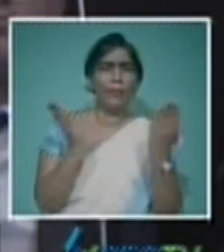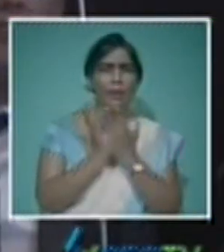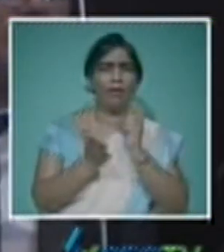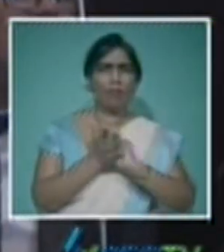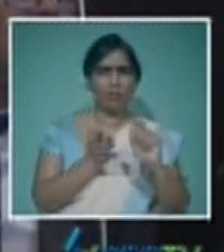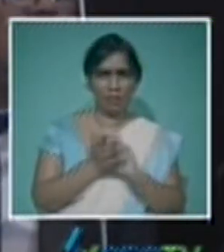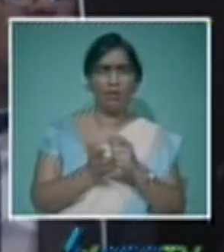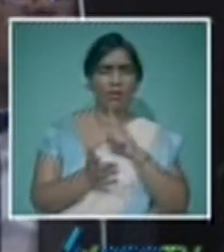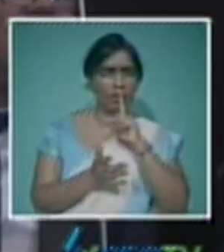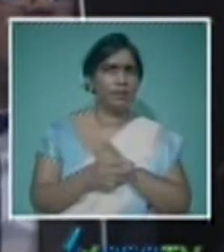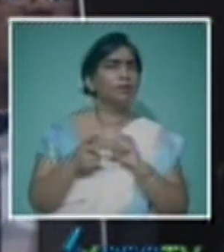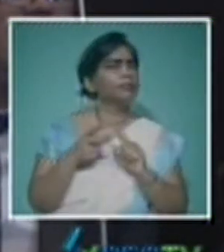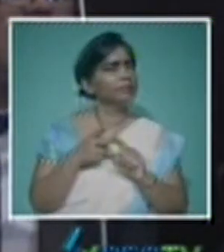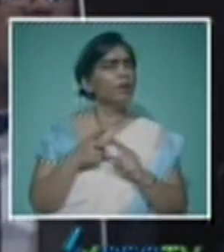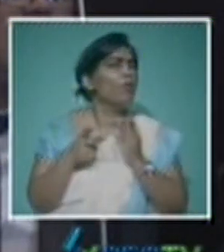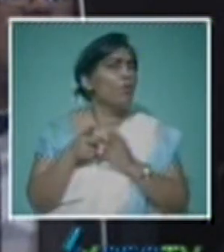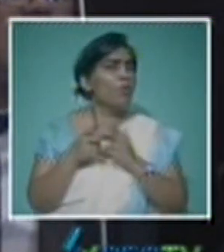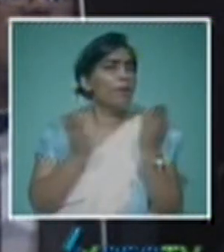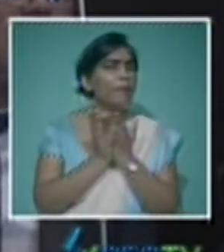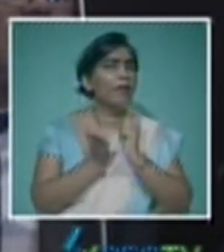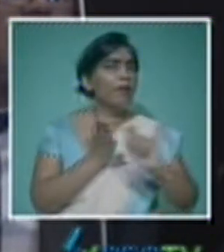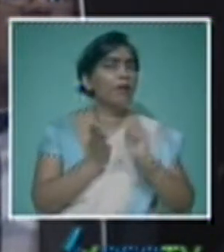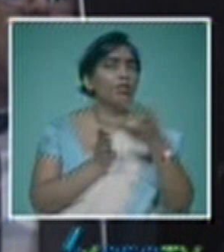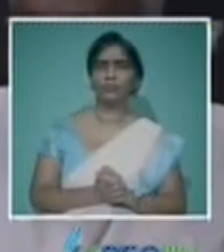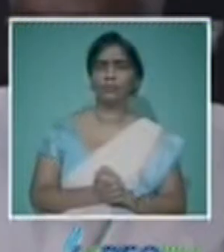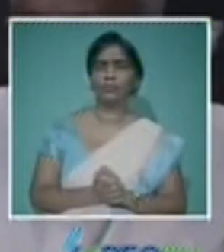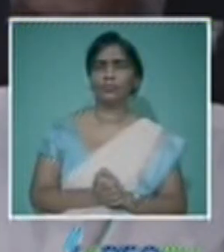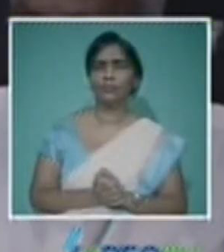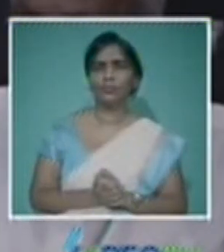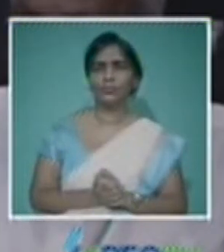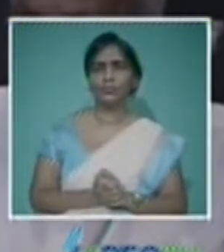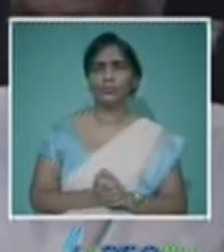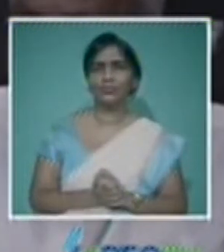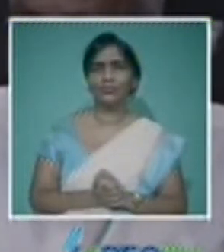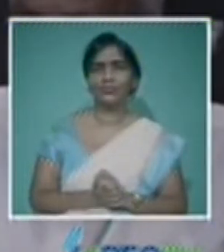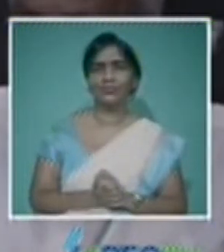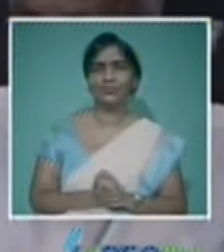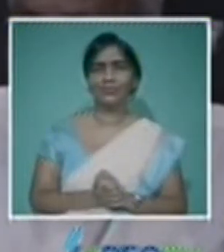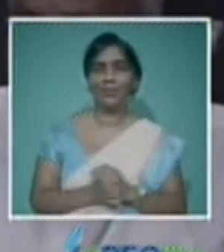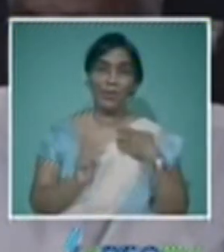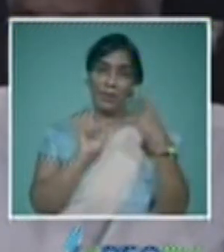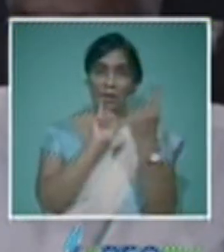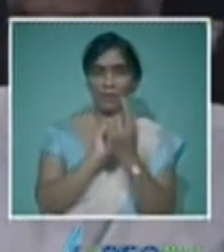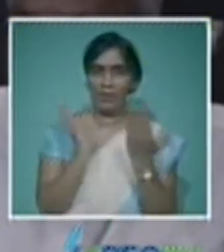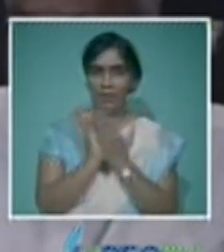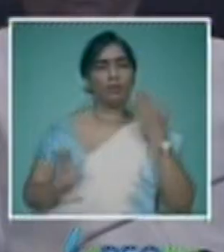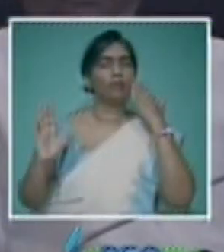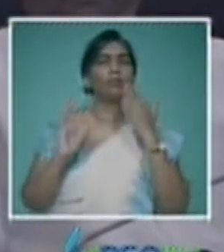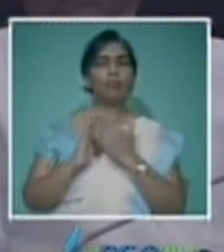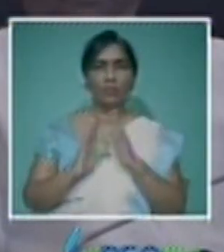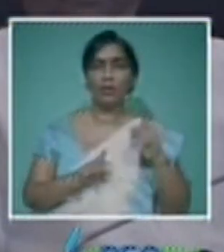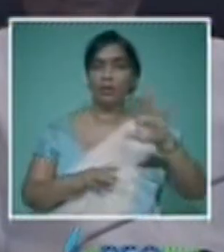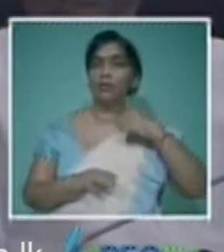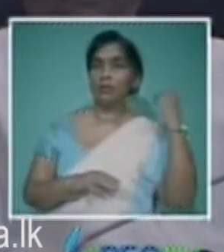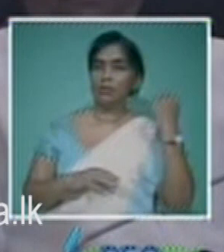වහගන්න? මම කැමති අහන්න කවුද මේ පත්‍රිකාව හදන්නේ කියලා. මම ඒක ඔබතුමාට අමුණම දෙන්න පත්‍රිකාව පිටපතක්. එතුමා